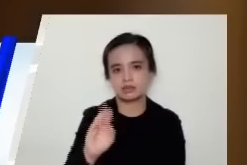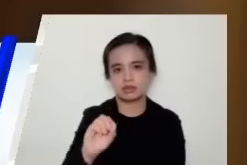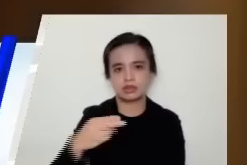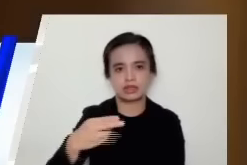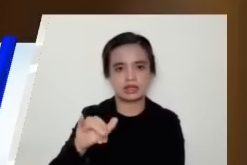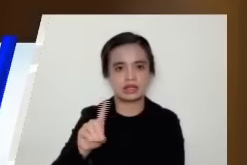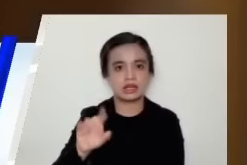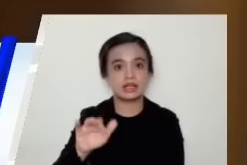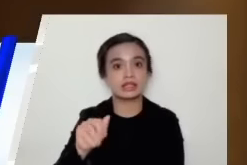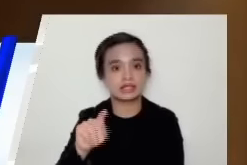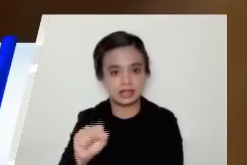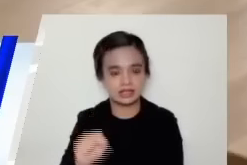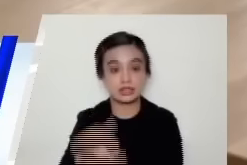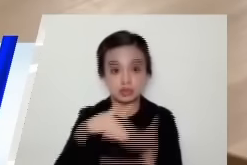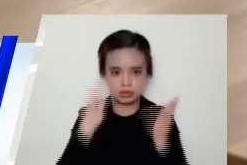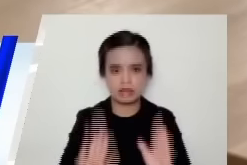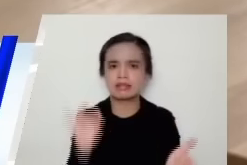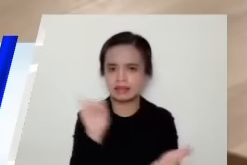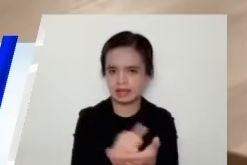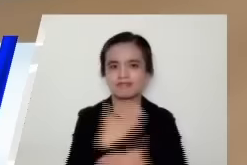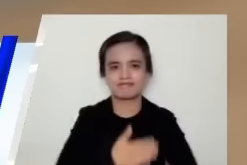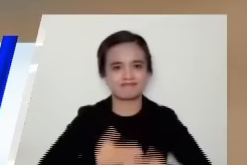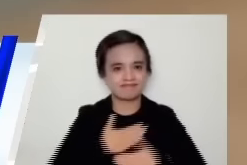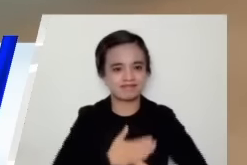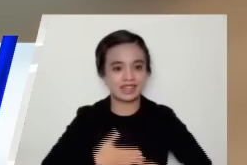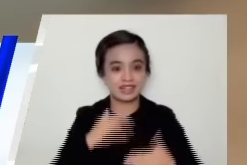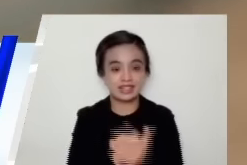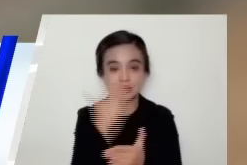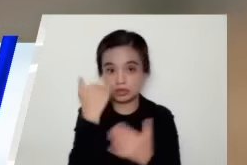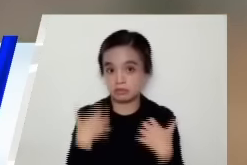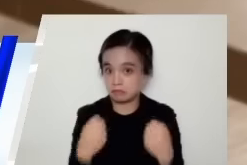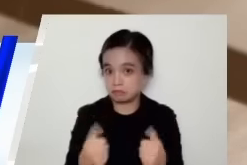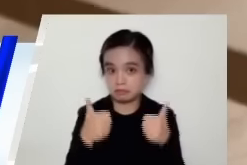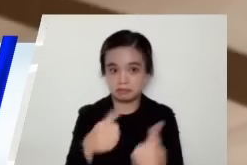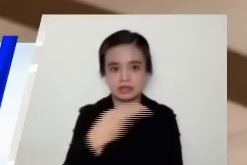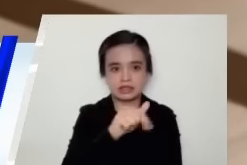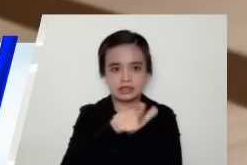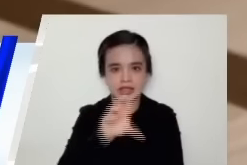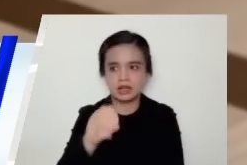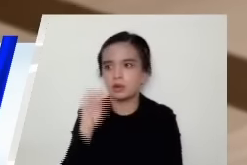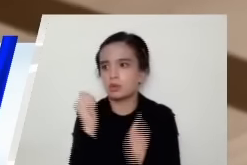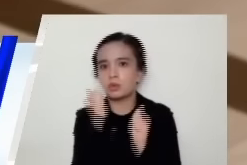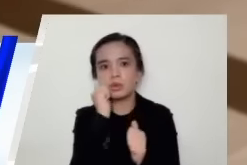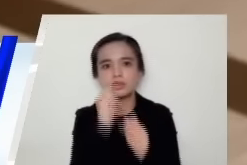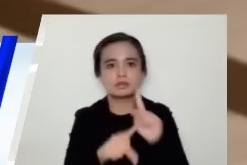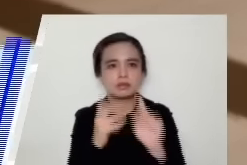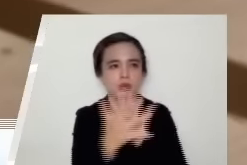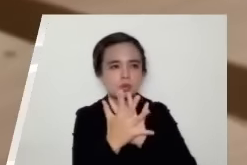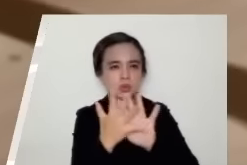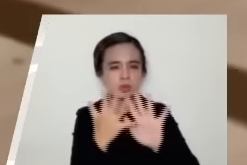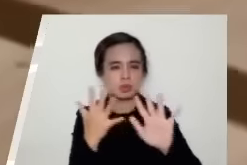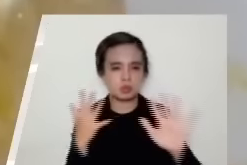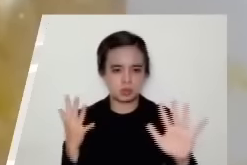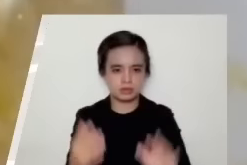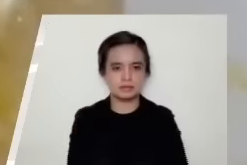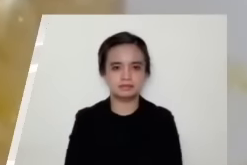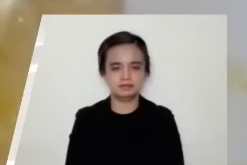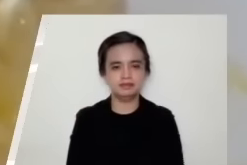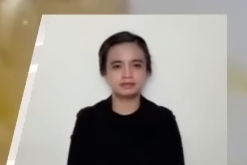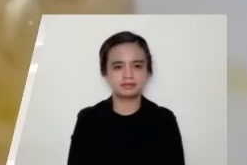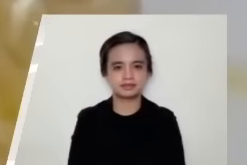ng mga estudyante, kaya ang kanyang healthy halo-halo pinipilahan. Para sa GMA Regional TV 1 North Central Luzon at